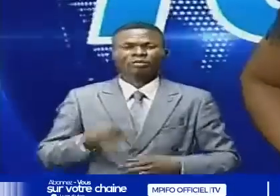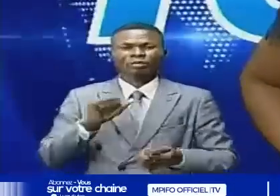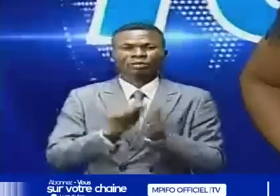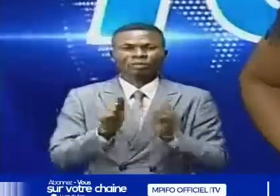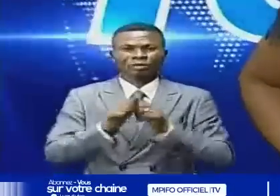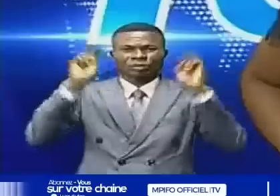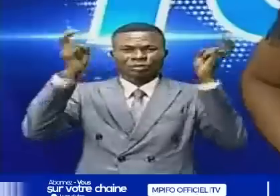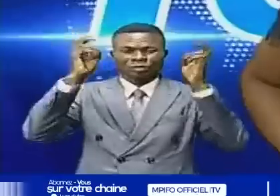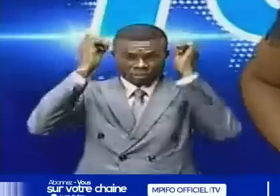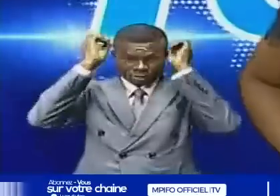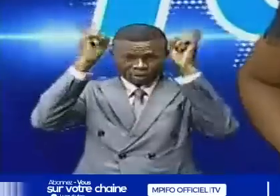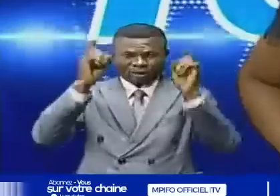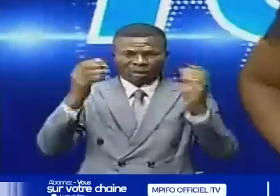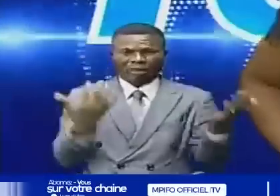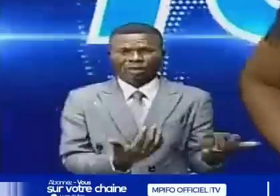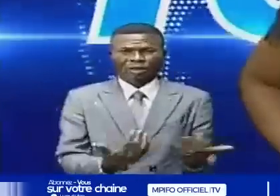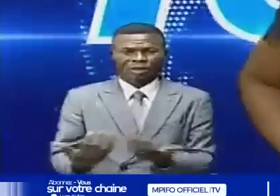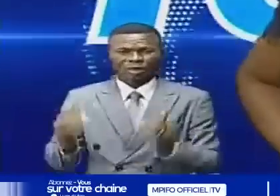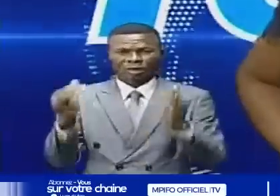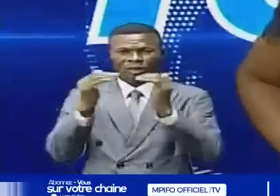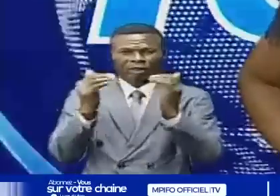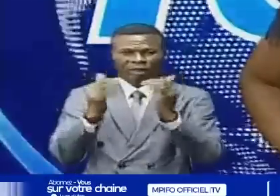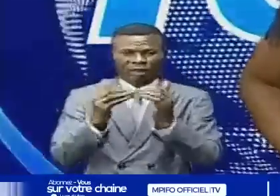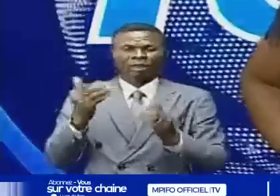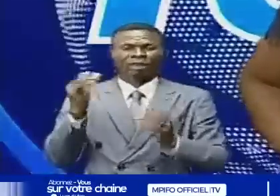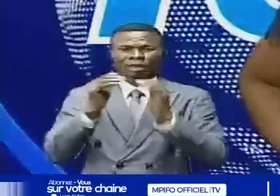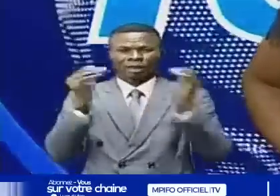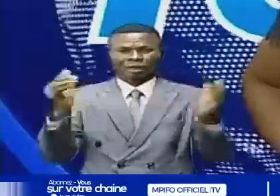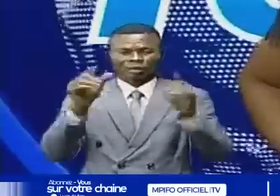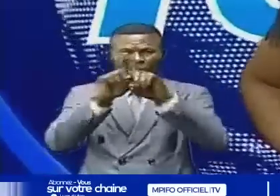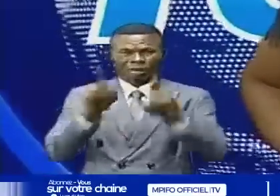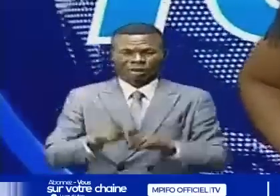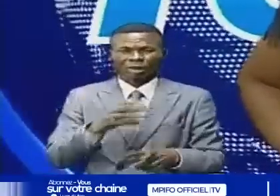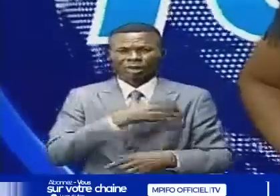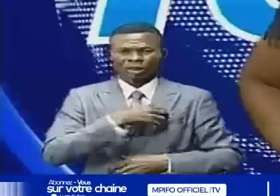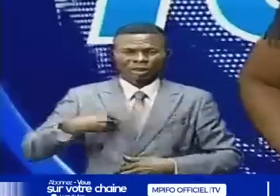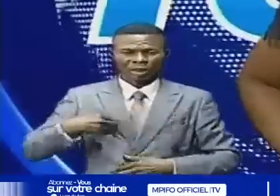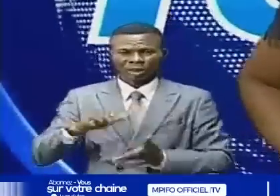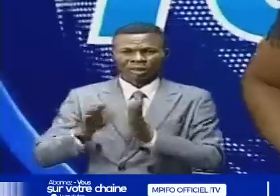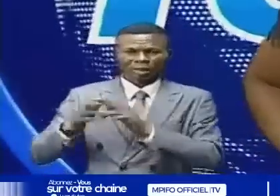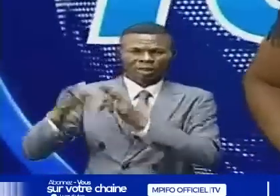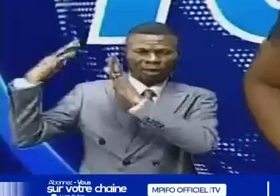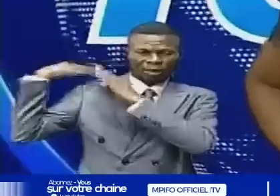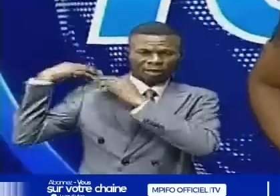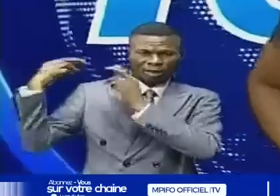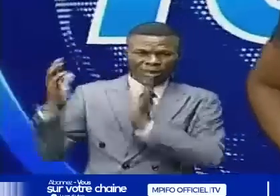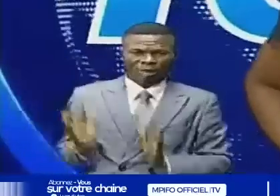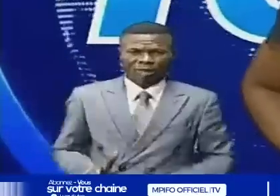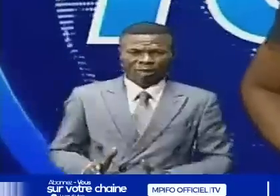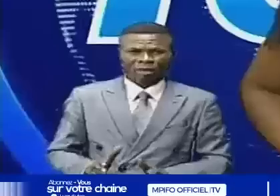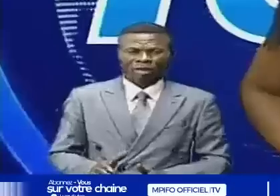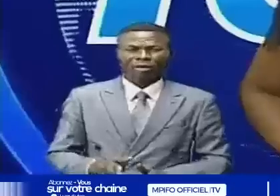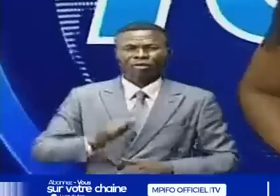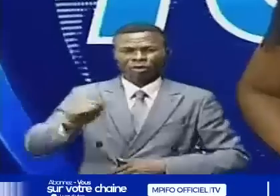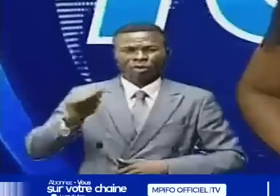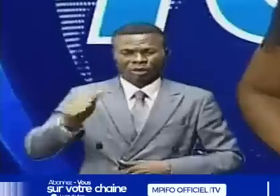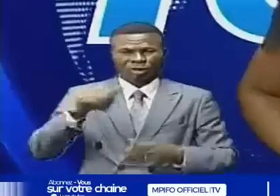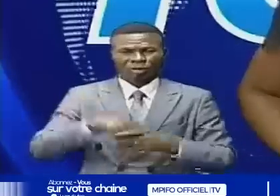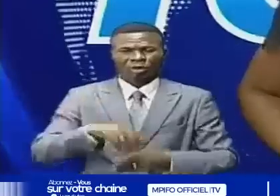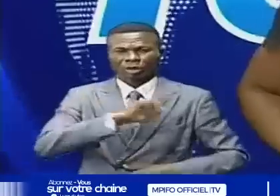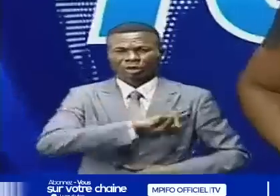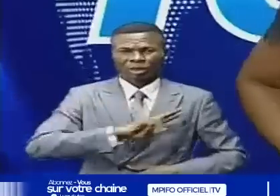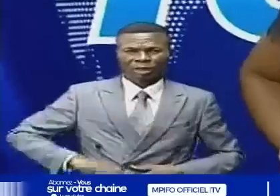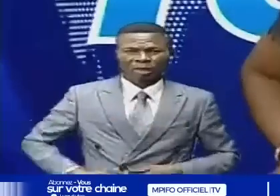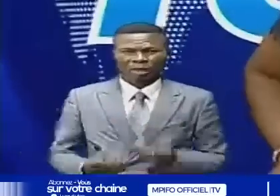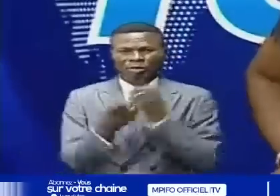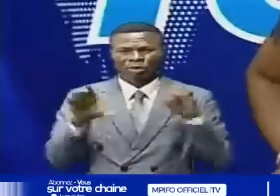thème éducation numérique égalitaire pour la paix et l'autonomisation des femmes et filles en République démocratique du Congo. Richard